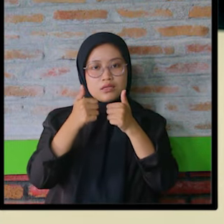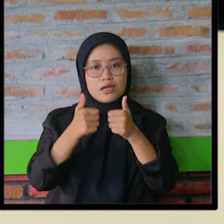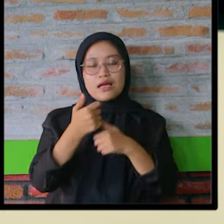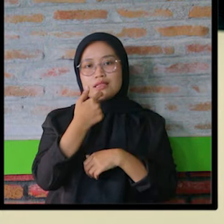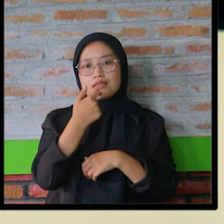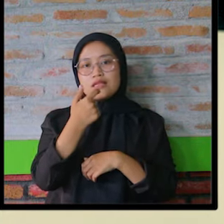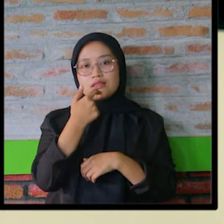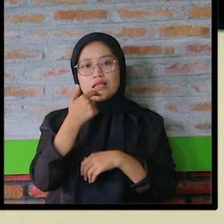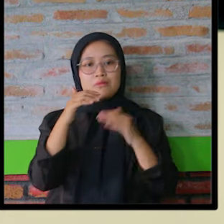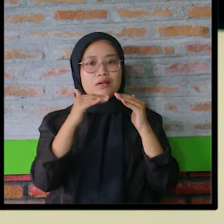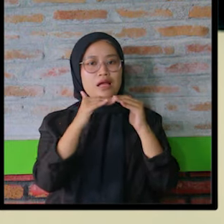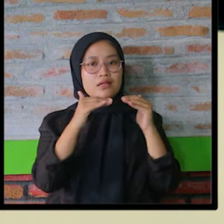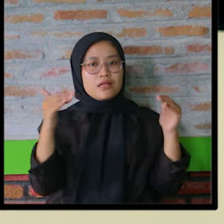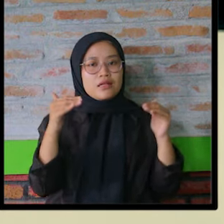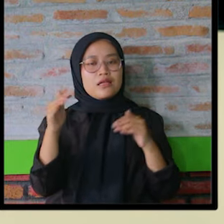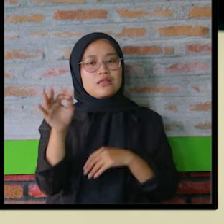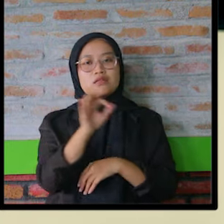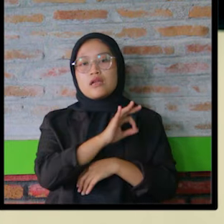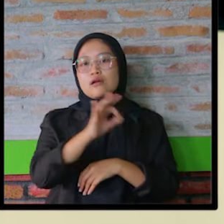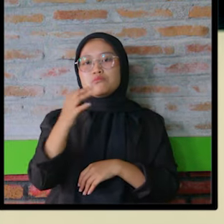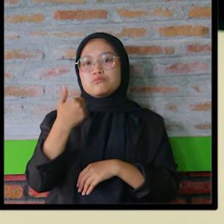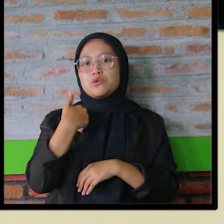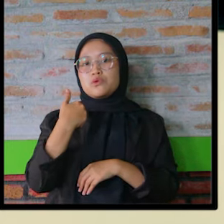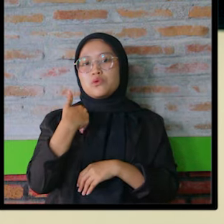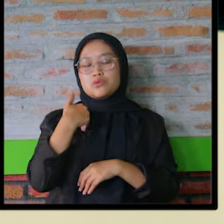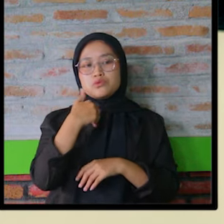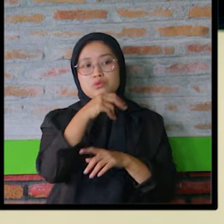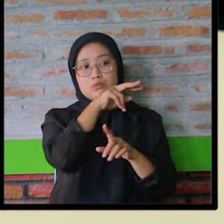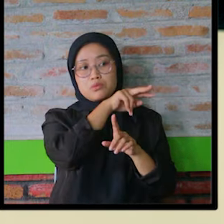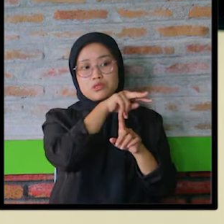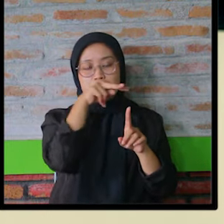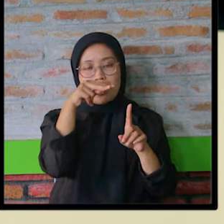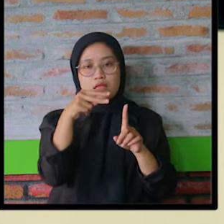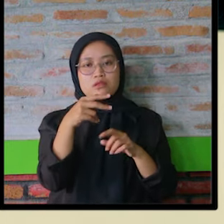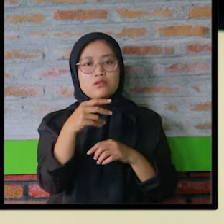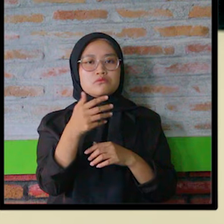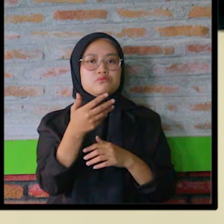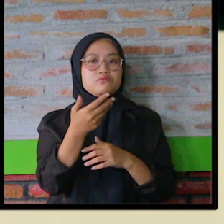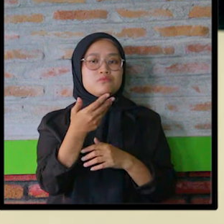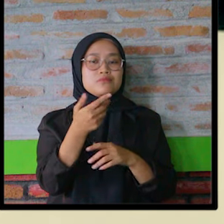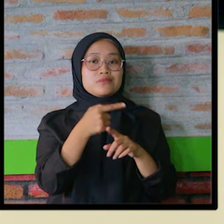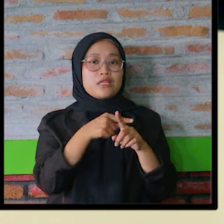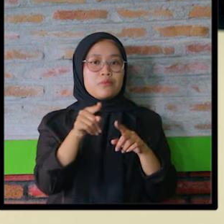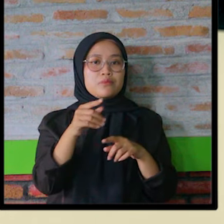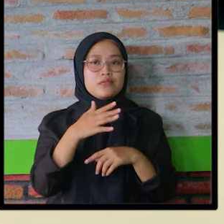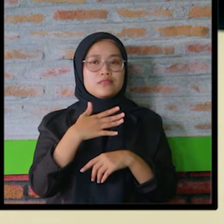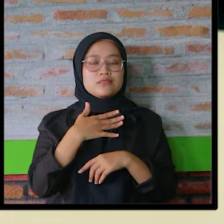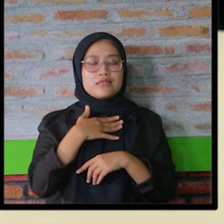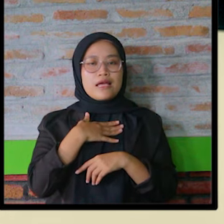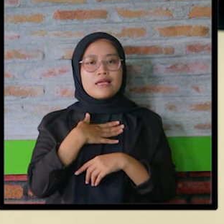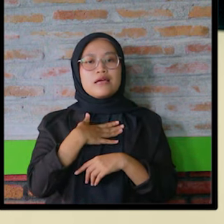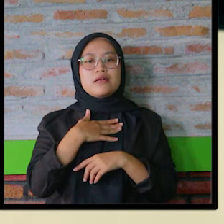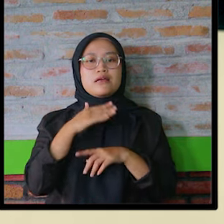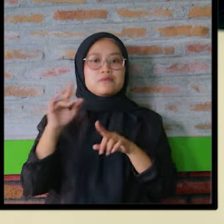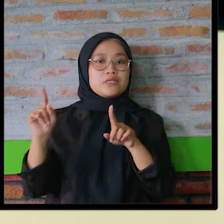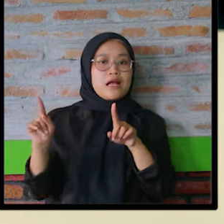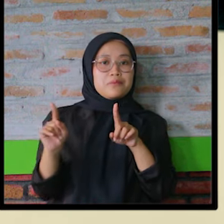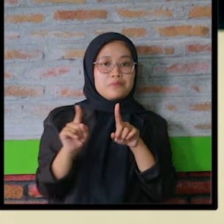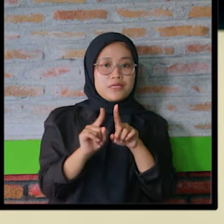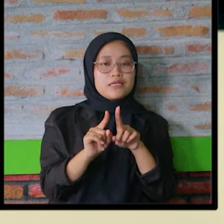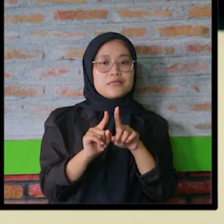punya perspektif misalnya itu juga sulit tapi sejauh yang saya dampingi ee kalau